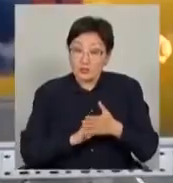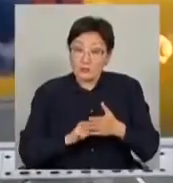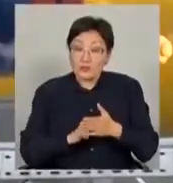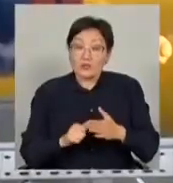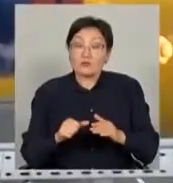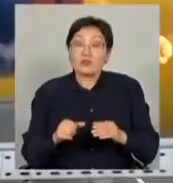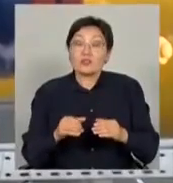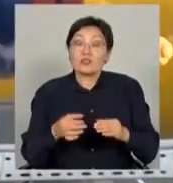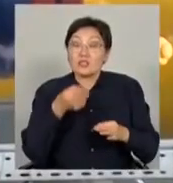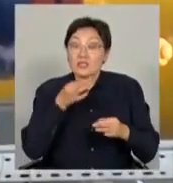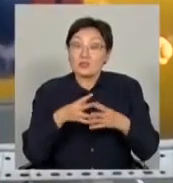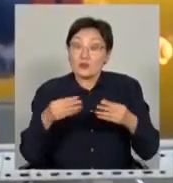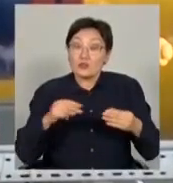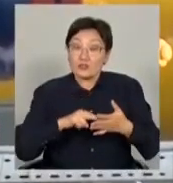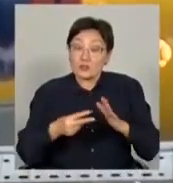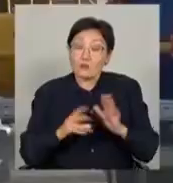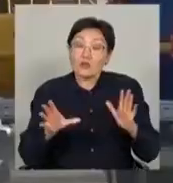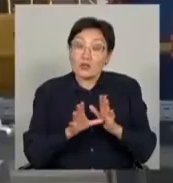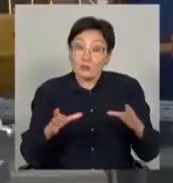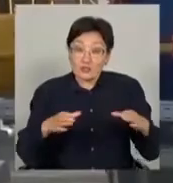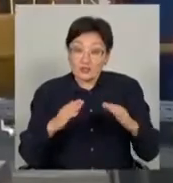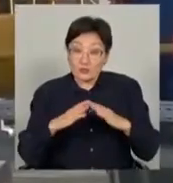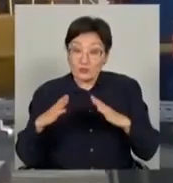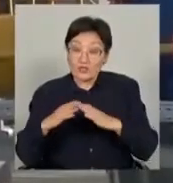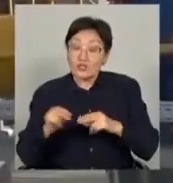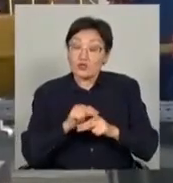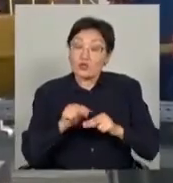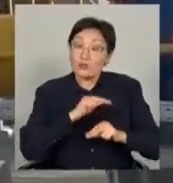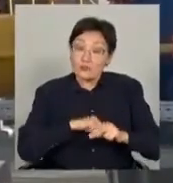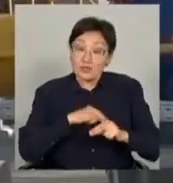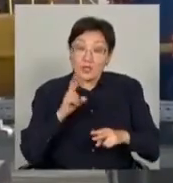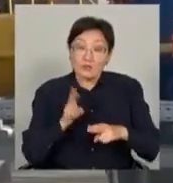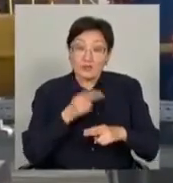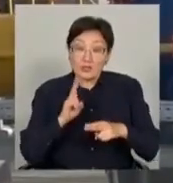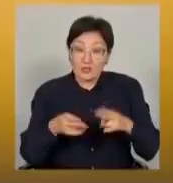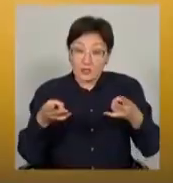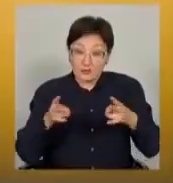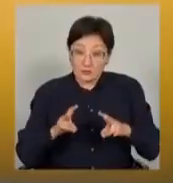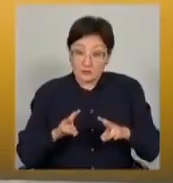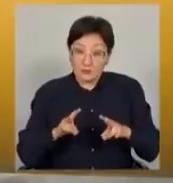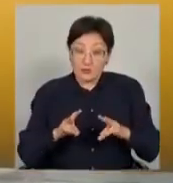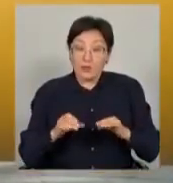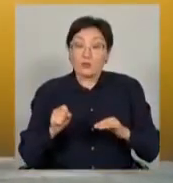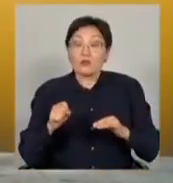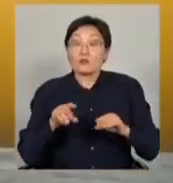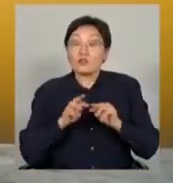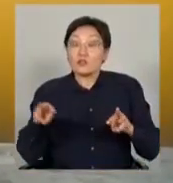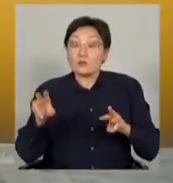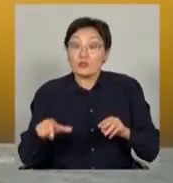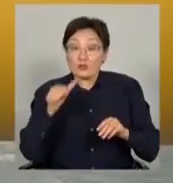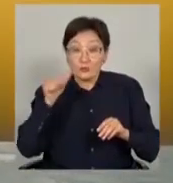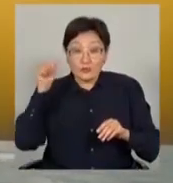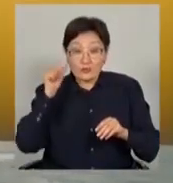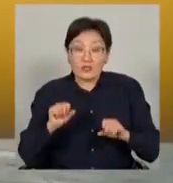ерте көктемде жоспарланған бірқатар энергетика нысанындағы жөндеу жұмыстары аяқсыз қалған. Десе де, Алмас Адам Сатқалиев өткен